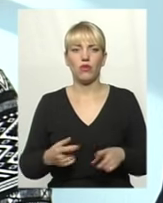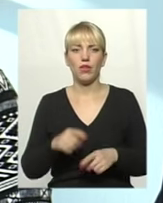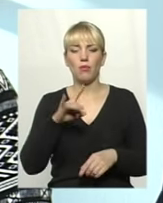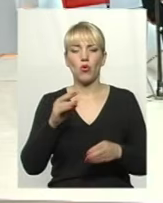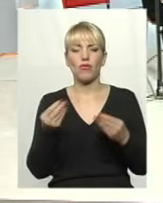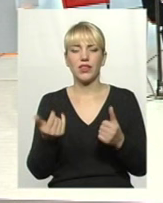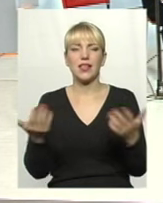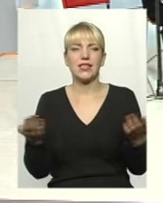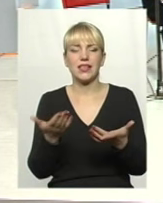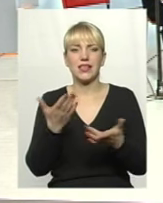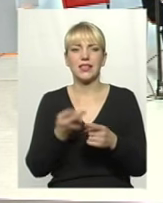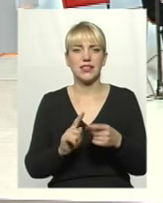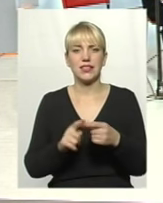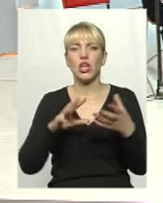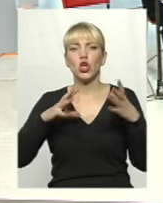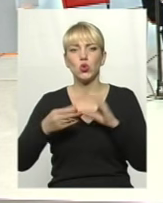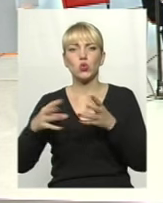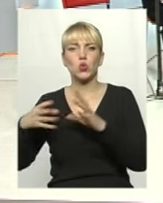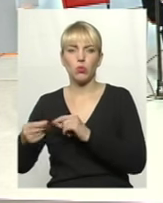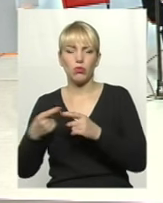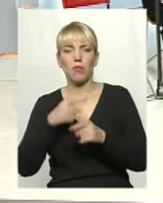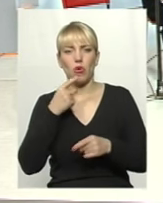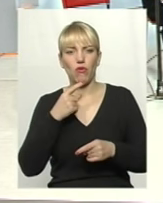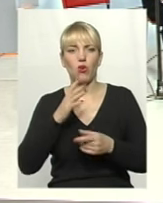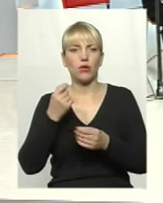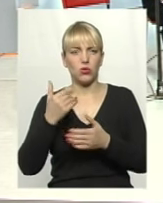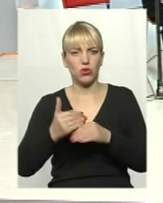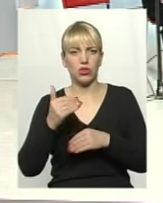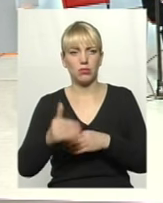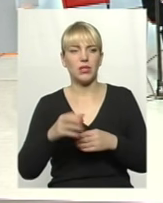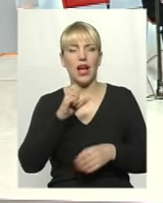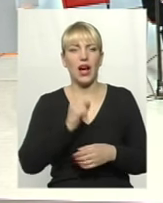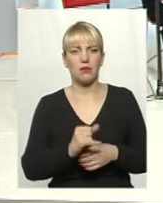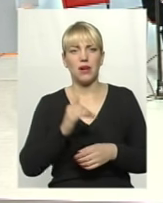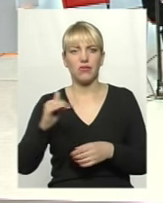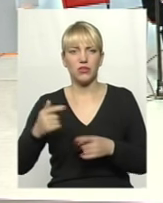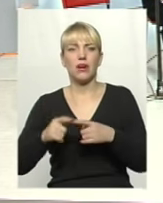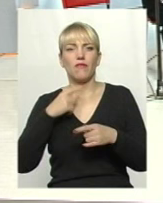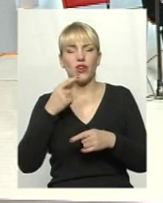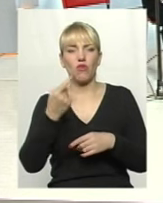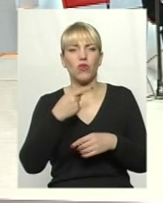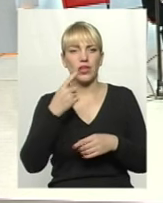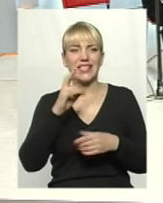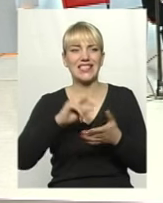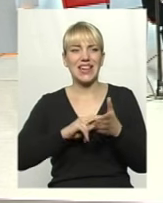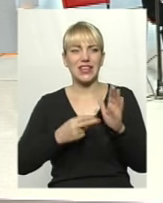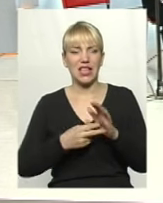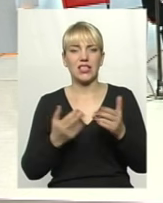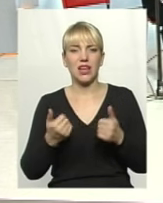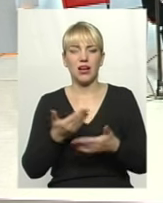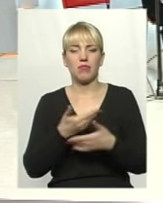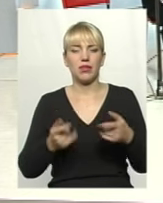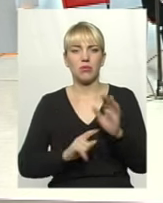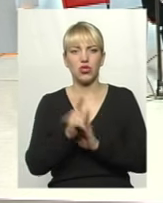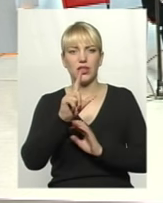і які це, про які суми поговоримо згодом. Але, Альберт Іванович, власне, ви розпочали зі стратегії, так? Так, ми